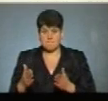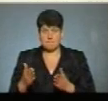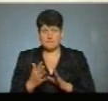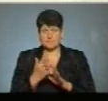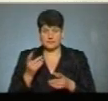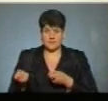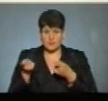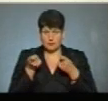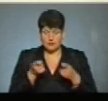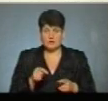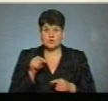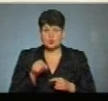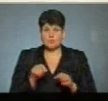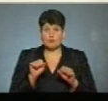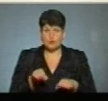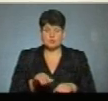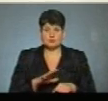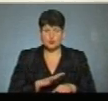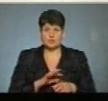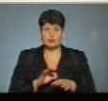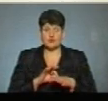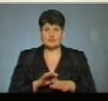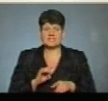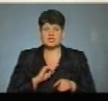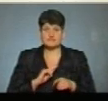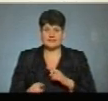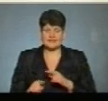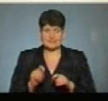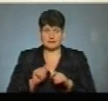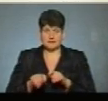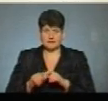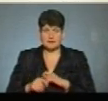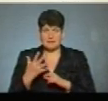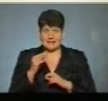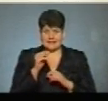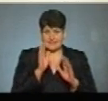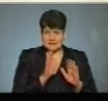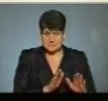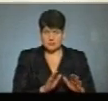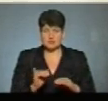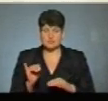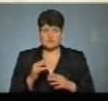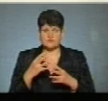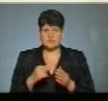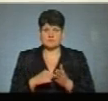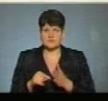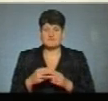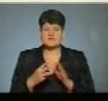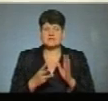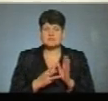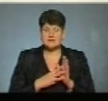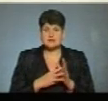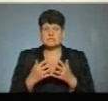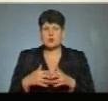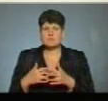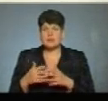партія, в якій є достатньо необхідна кількість для того, щоб проводити швидкі тести, це 5 тисяч, і відповідно, як ви